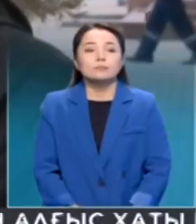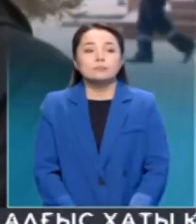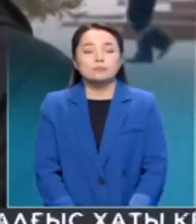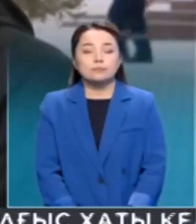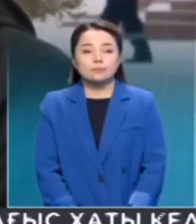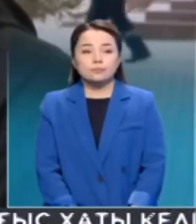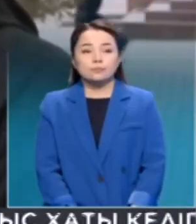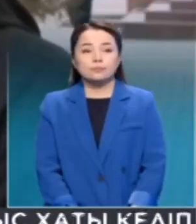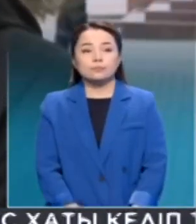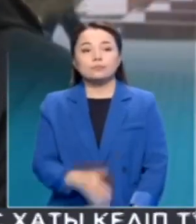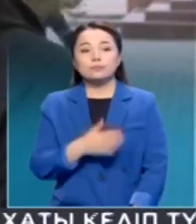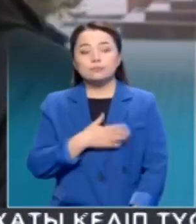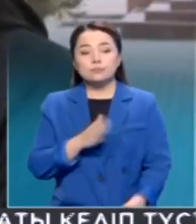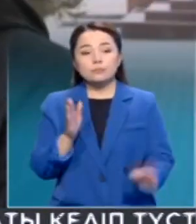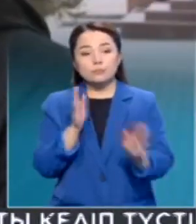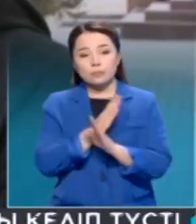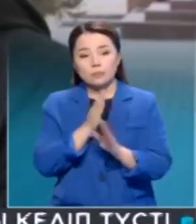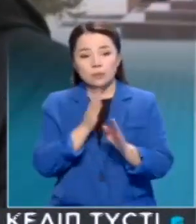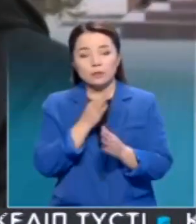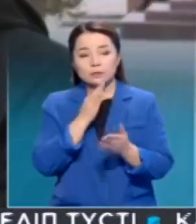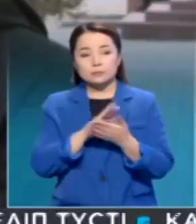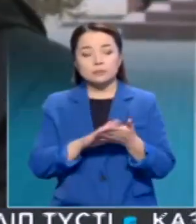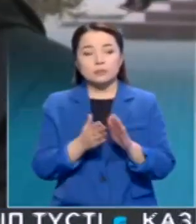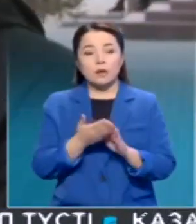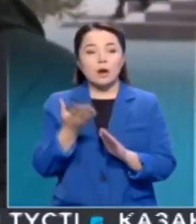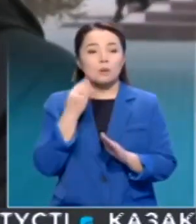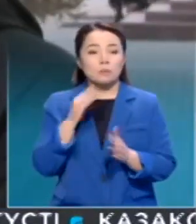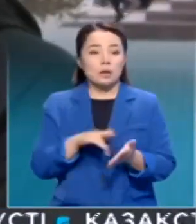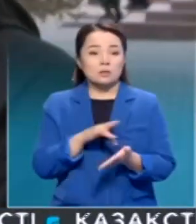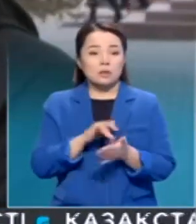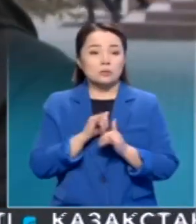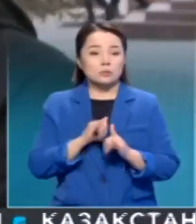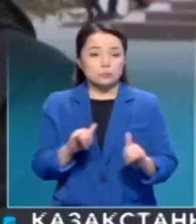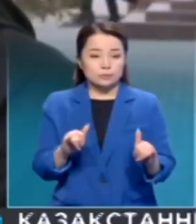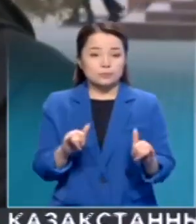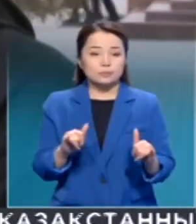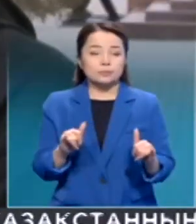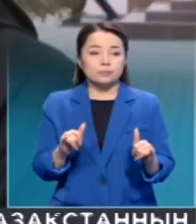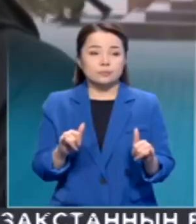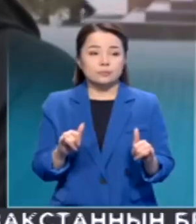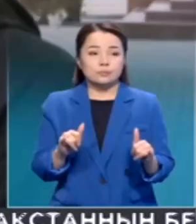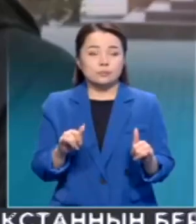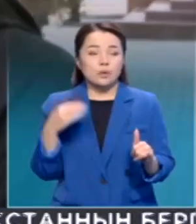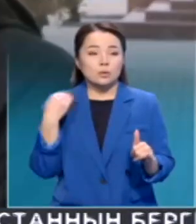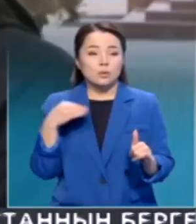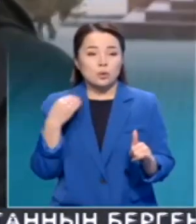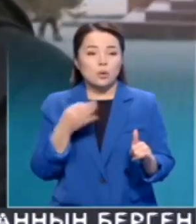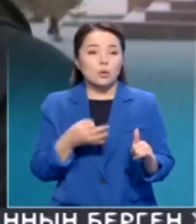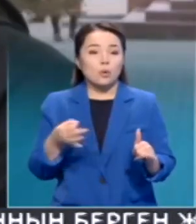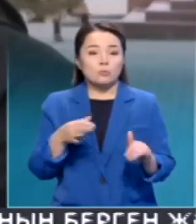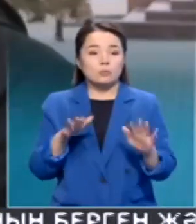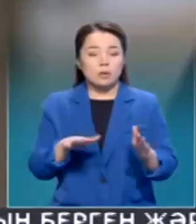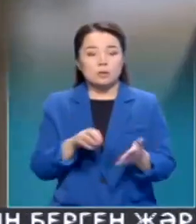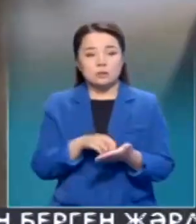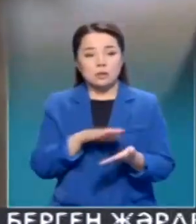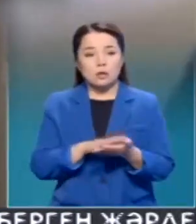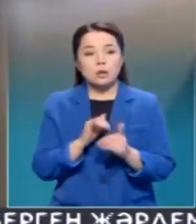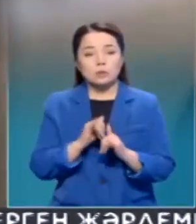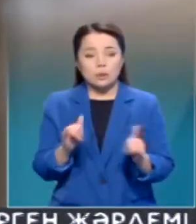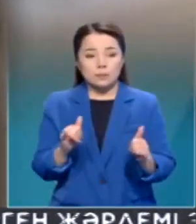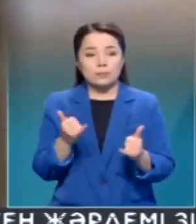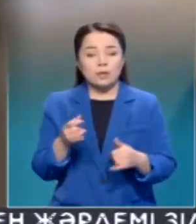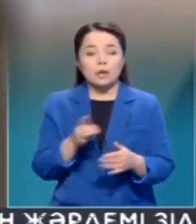Ең қолайсыз жағдай бұл Алматы қаласында және Түркістан облысында тіркеліп отыр.